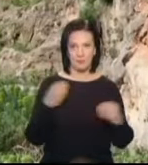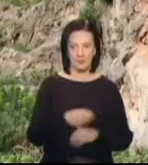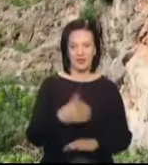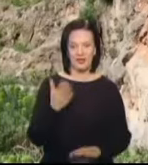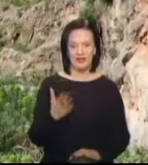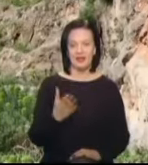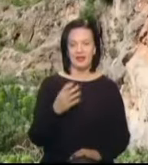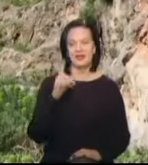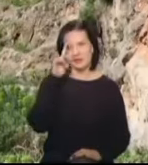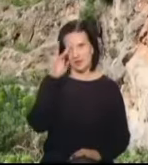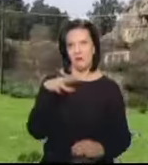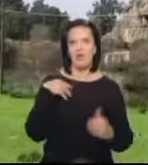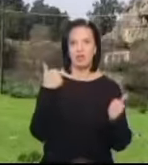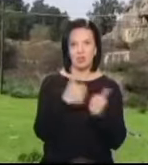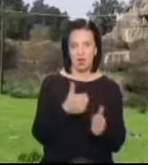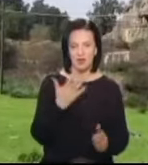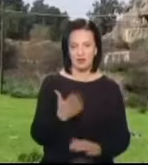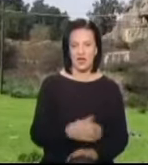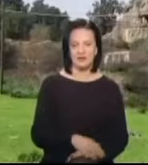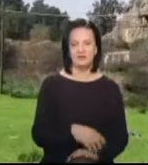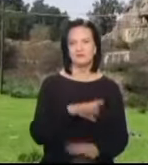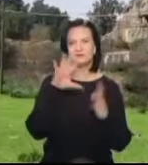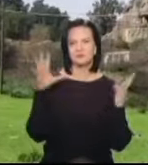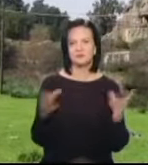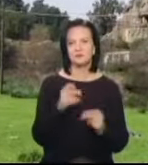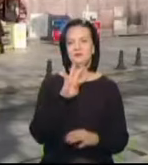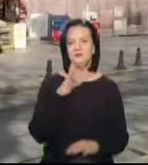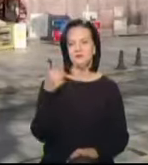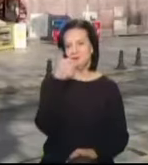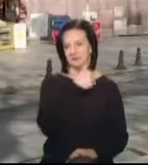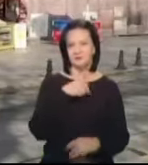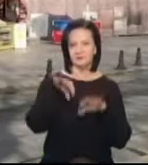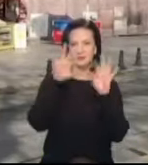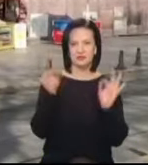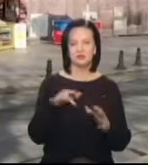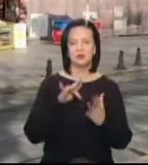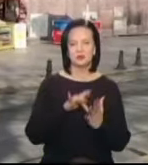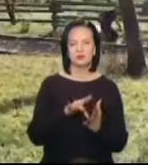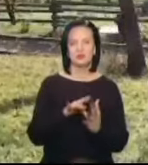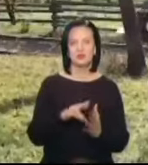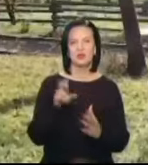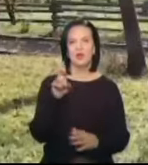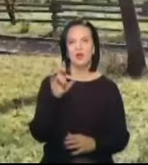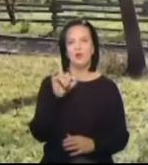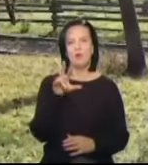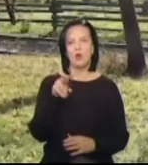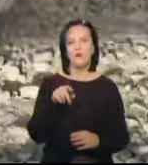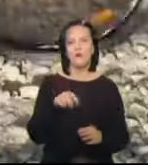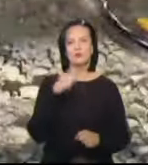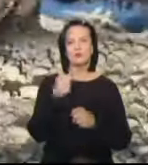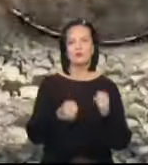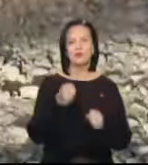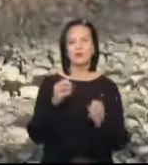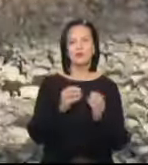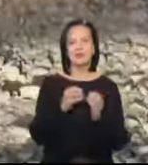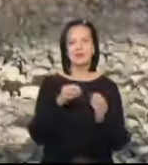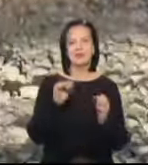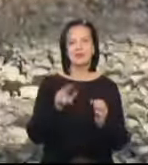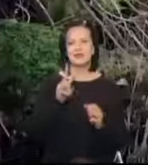слава Богу, я його догнав. Загалом за 4 роки творчих мандрів Буковинець проїхав більше